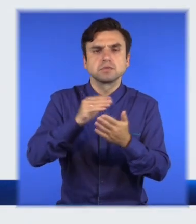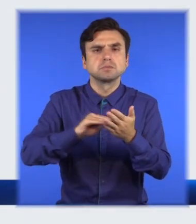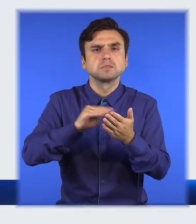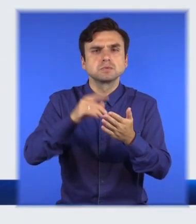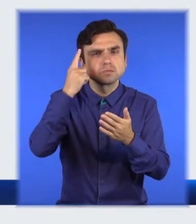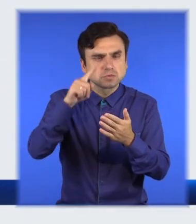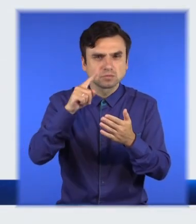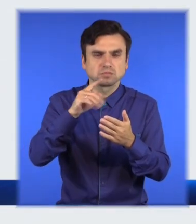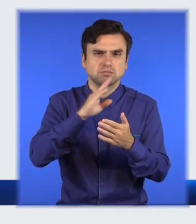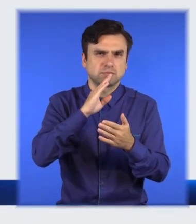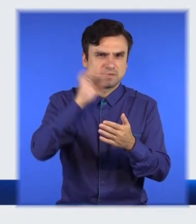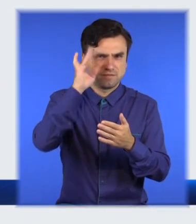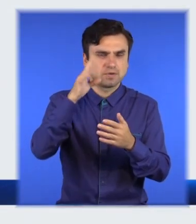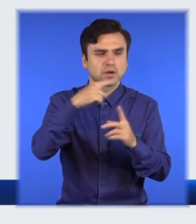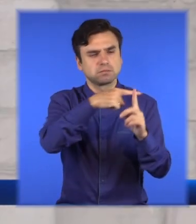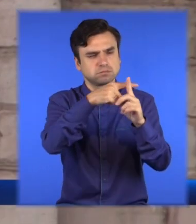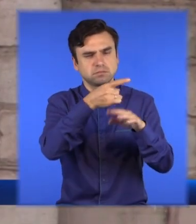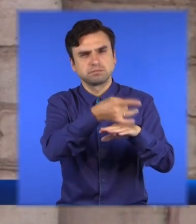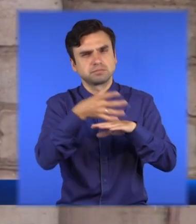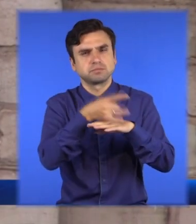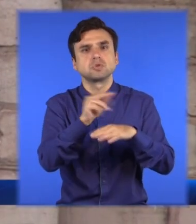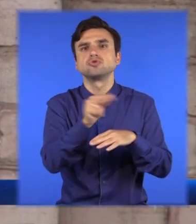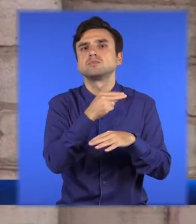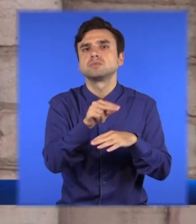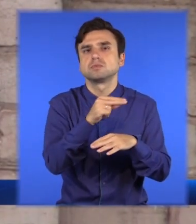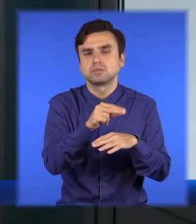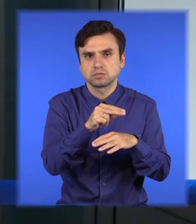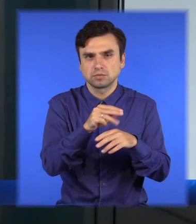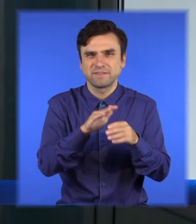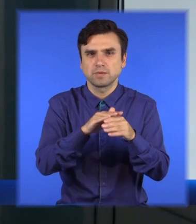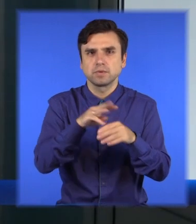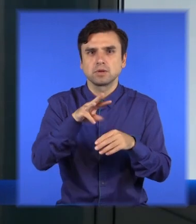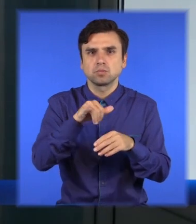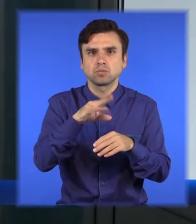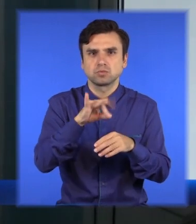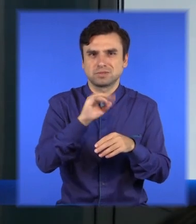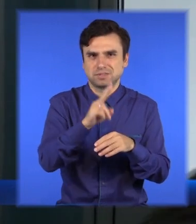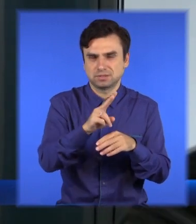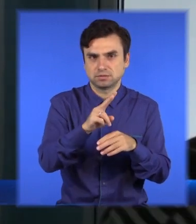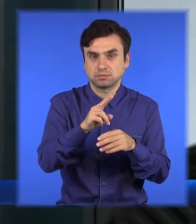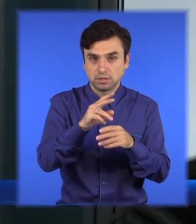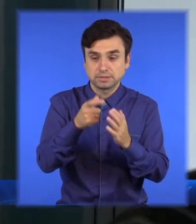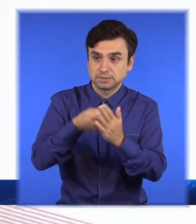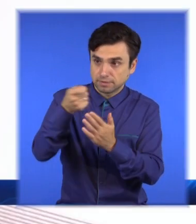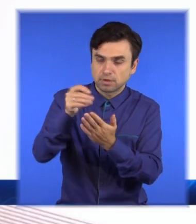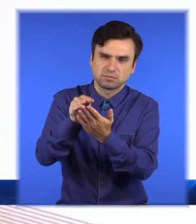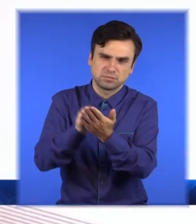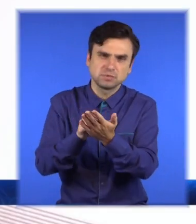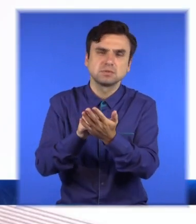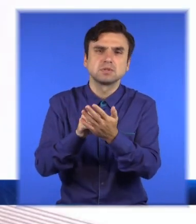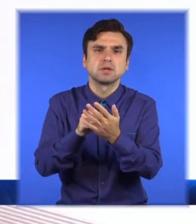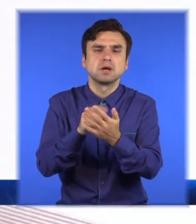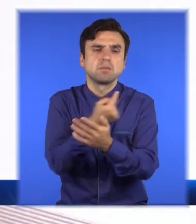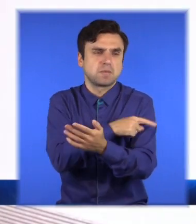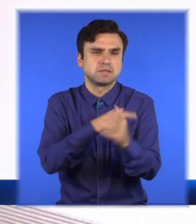та рекордсменка Наталя Мудрик. У зверненні до міської ради Кривого Рогу жінка вимагає зберегти доросле відділення 8-ї лікарні, оскільки